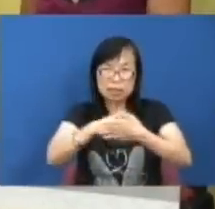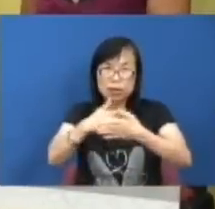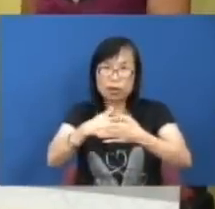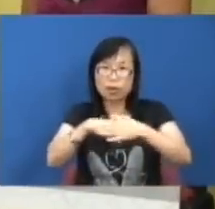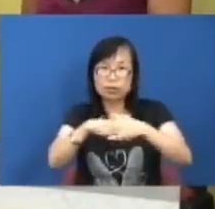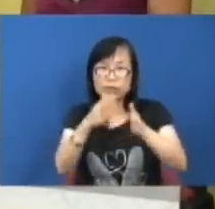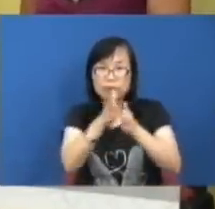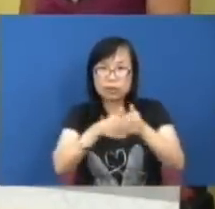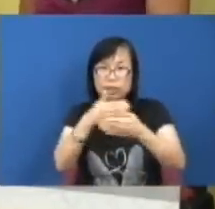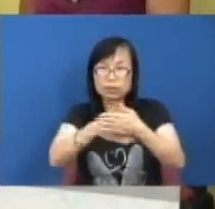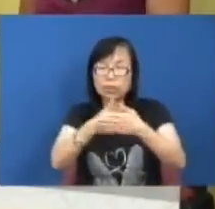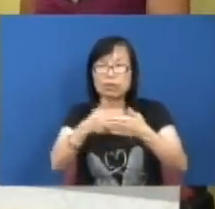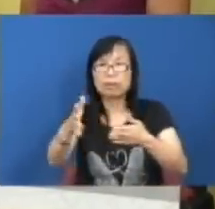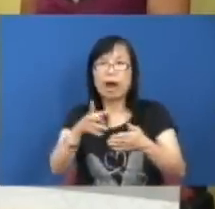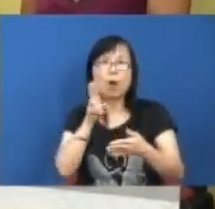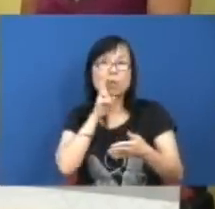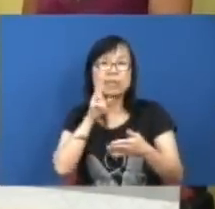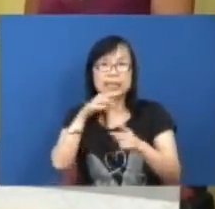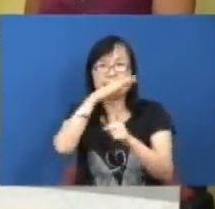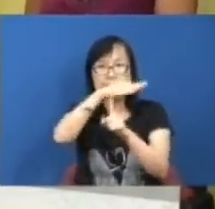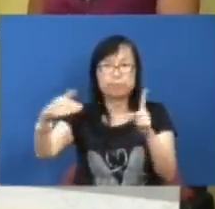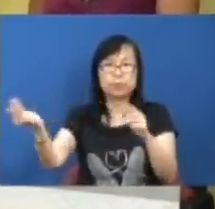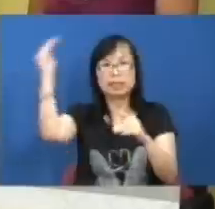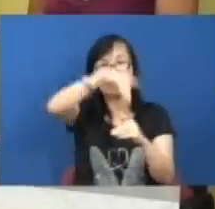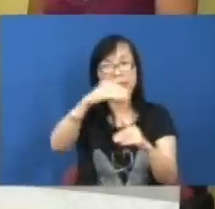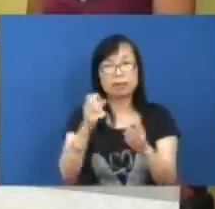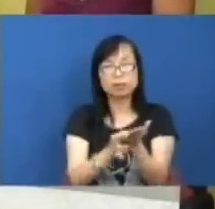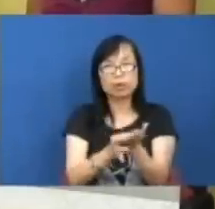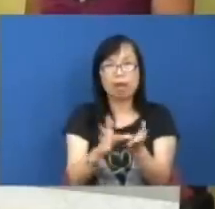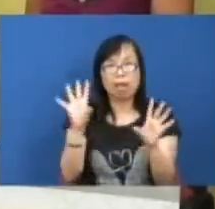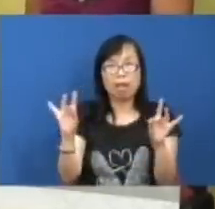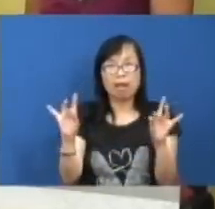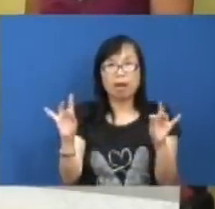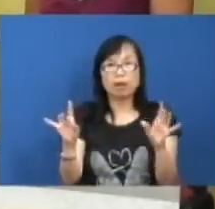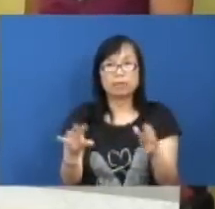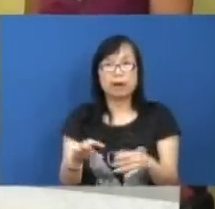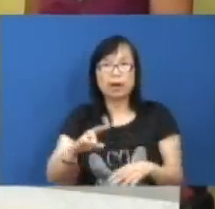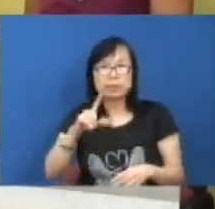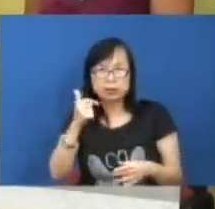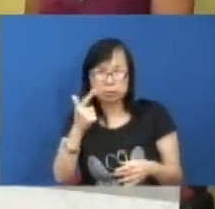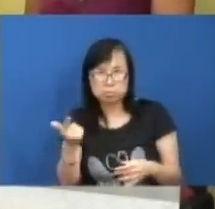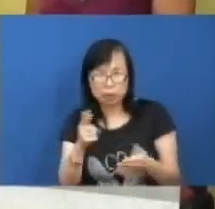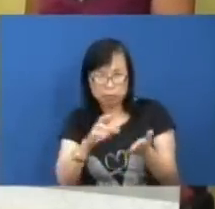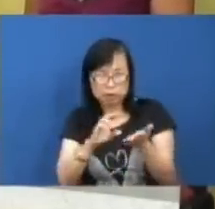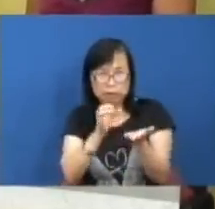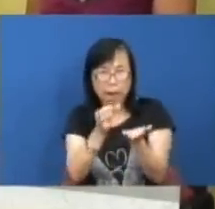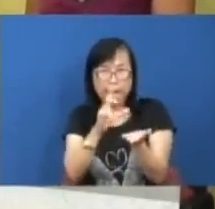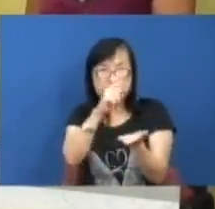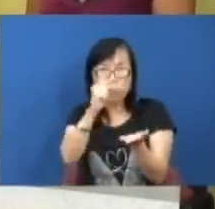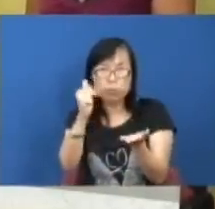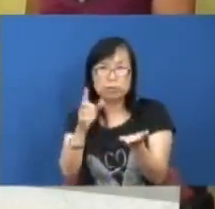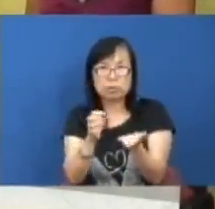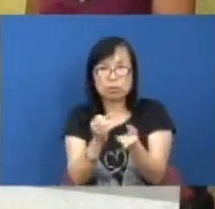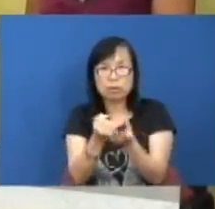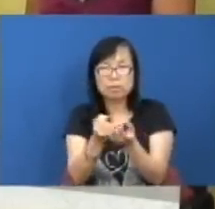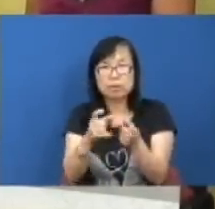如果遇著一啲譬如半山區嘅位置啊、山頂嘅位置潮濕嘅地方，可能已經有啲毛菌咧係生長咗喺度。咁喺咁嘅